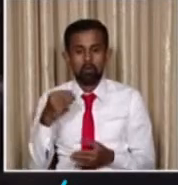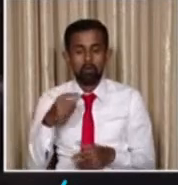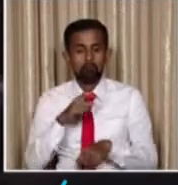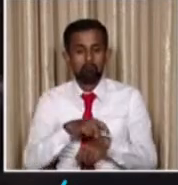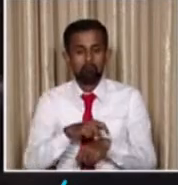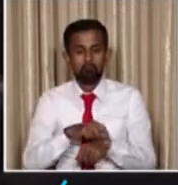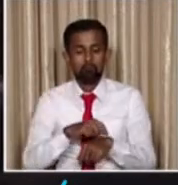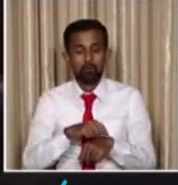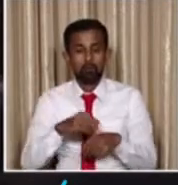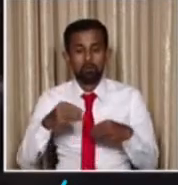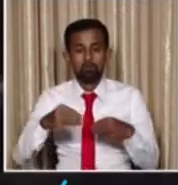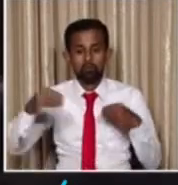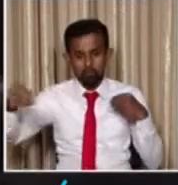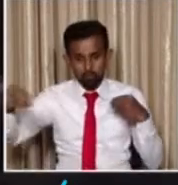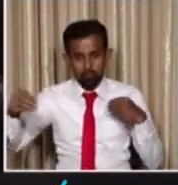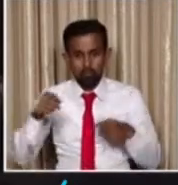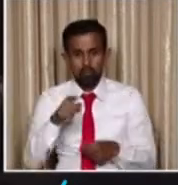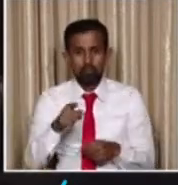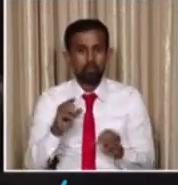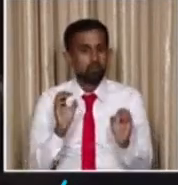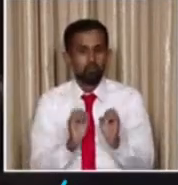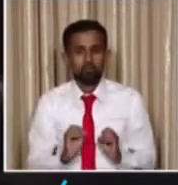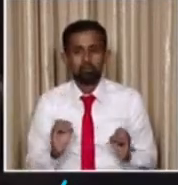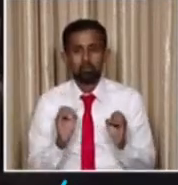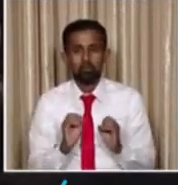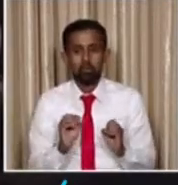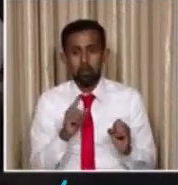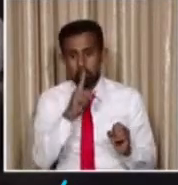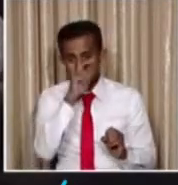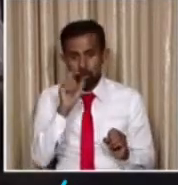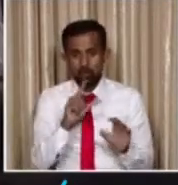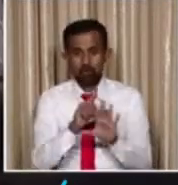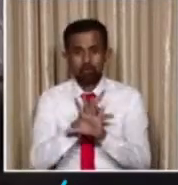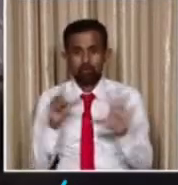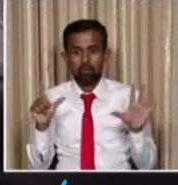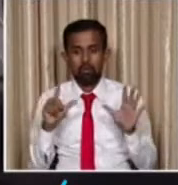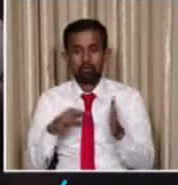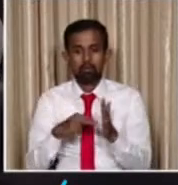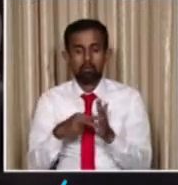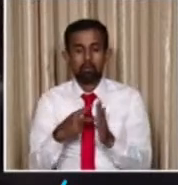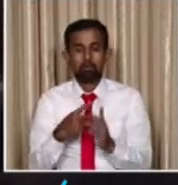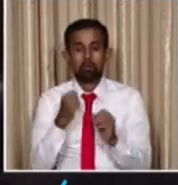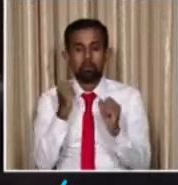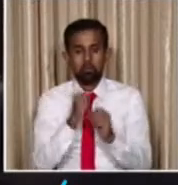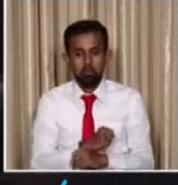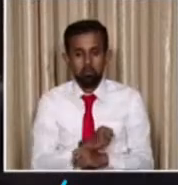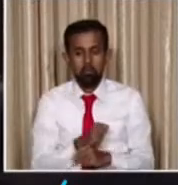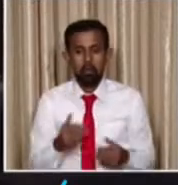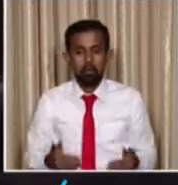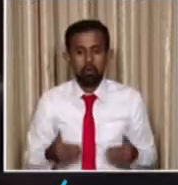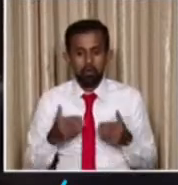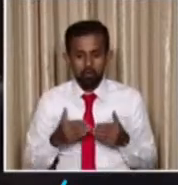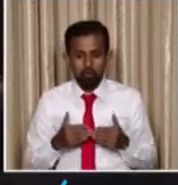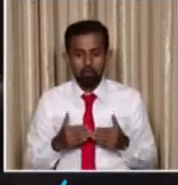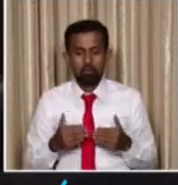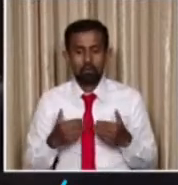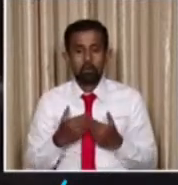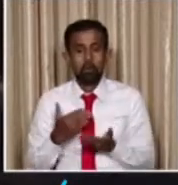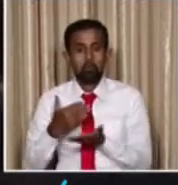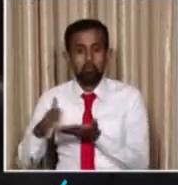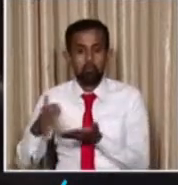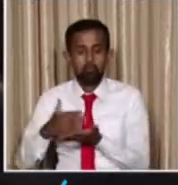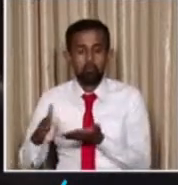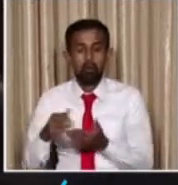සීමාව දික් කරාද මේකක්වත් වෙලා නැහැ මාස 17ක් වුණා ආර්ථිකේ බංකොලොත් වෙලා අද වෙනකන් අපි ගෙවන්න